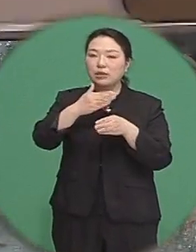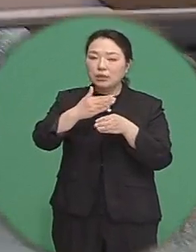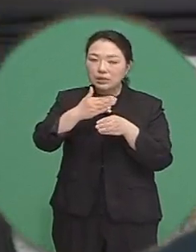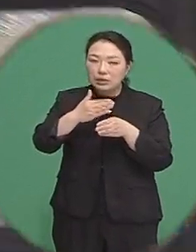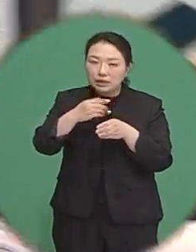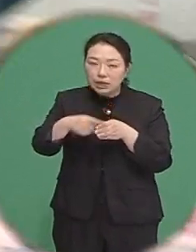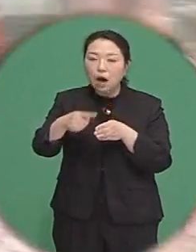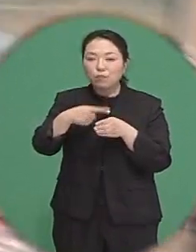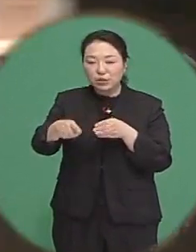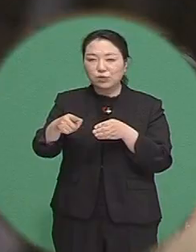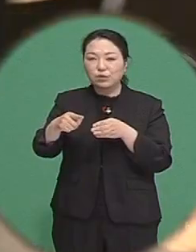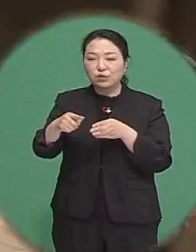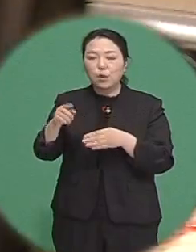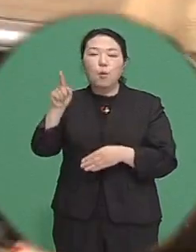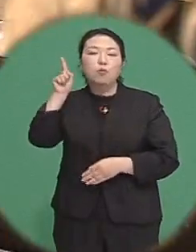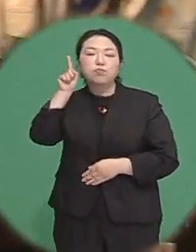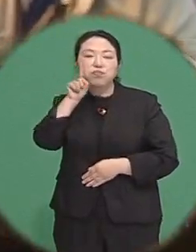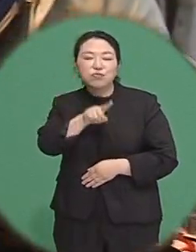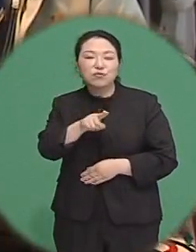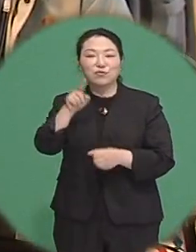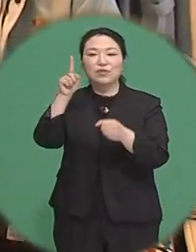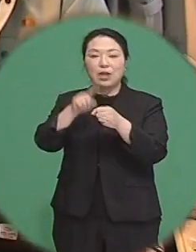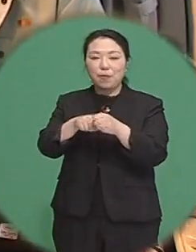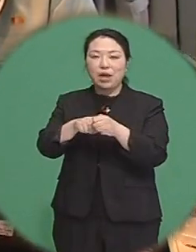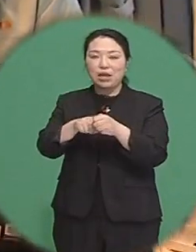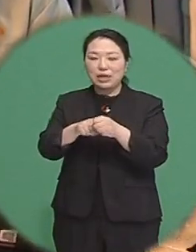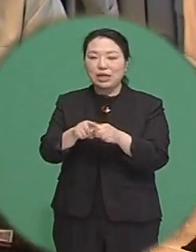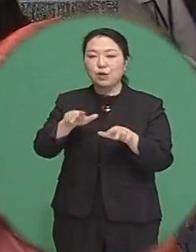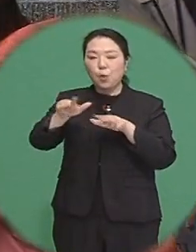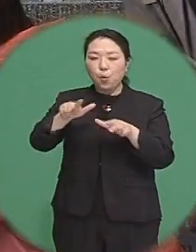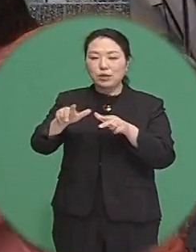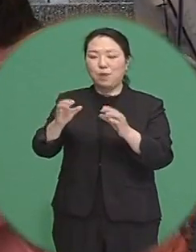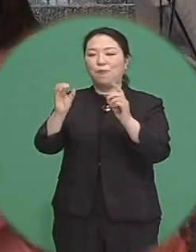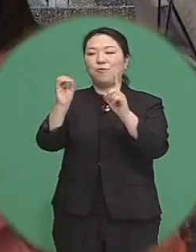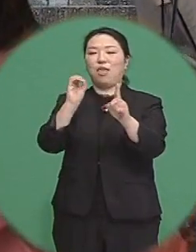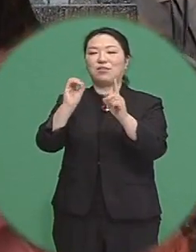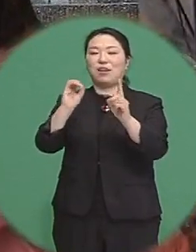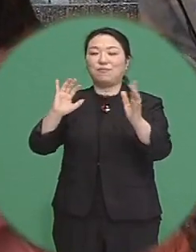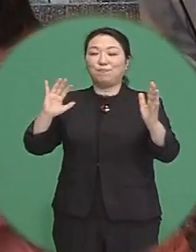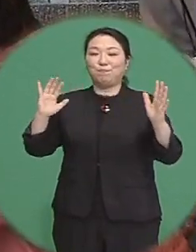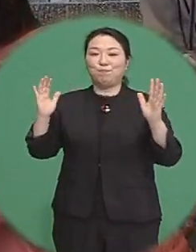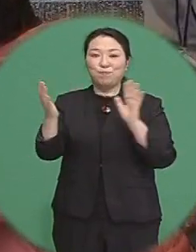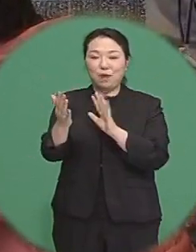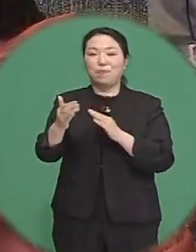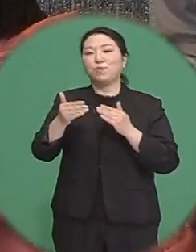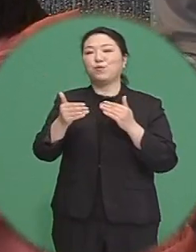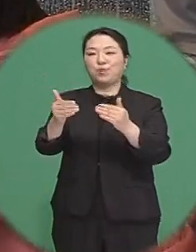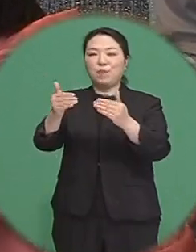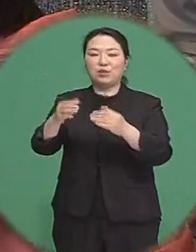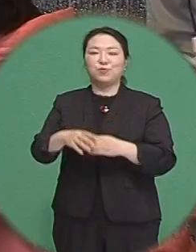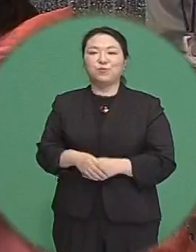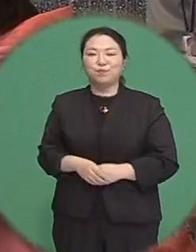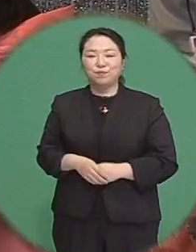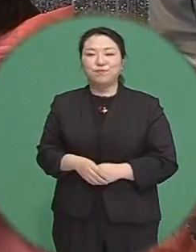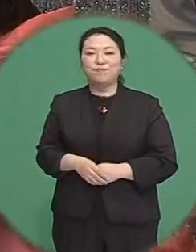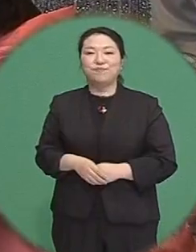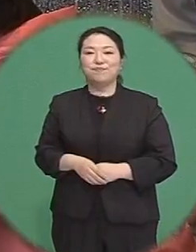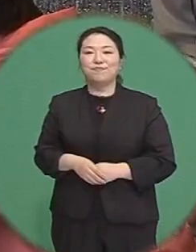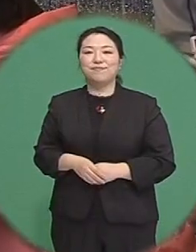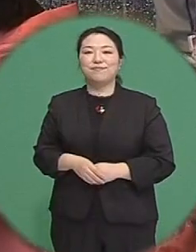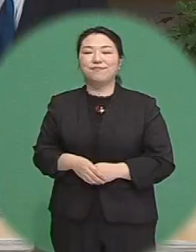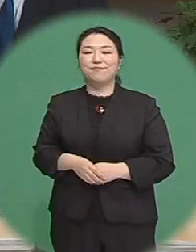業務の効率化につなげるため着実に行政のデジタルtransformation を推進していきます